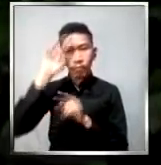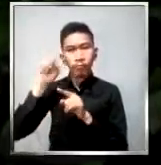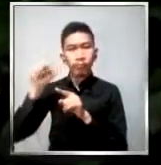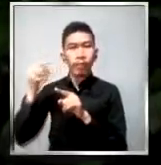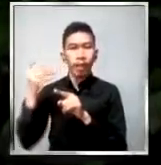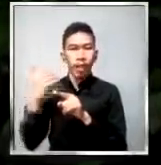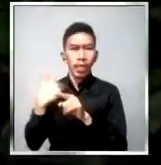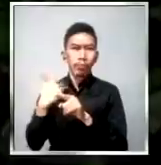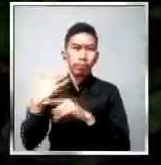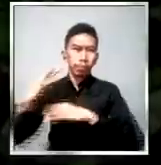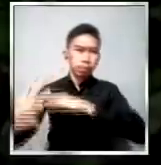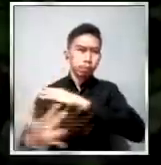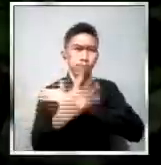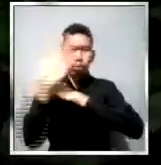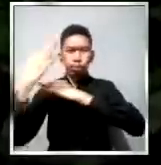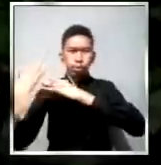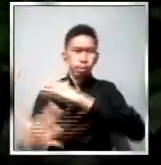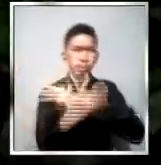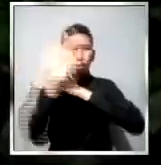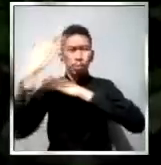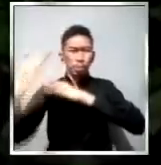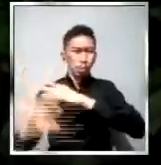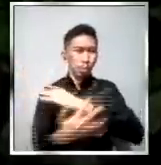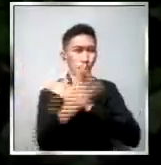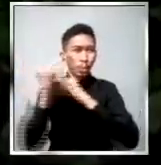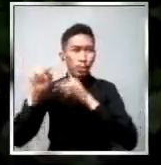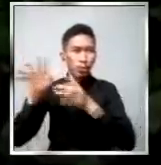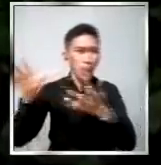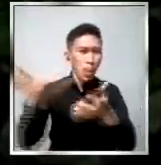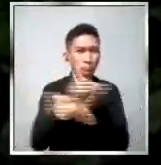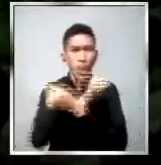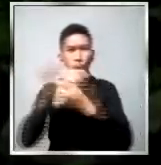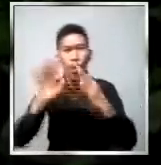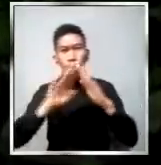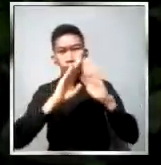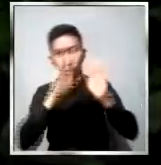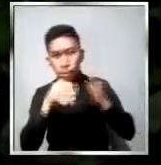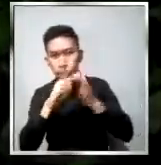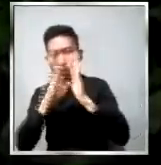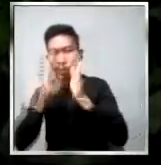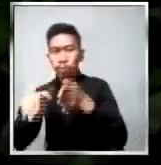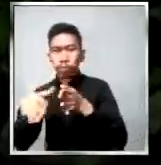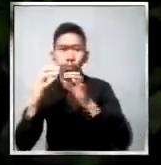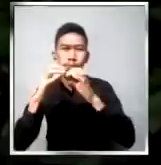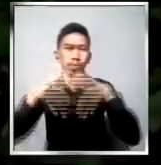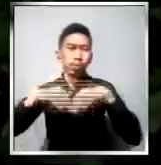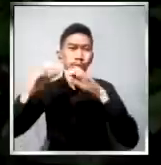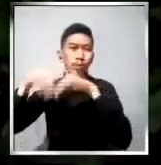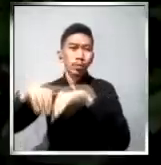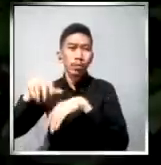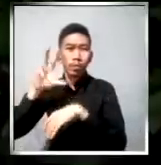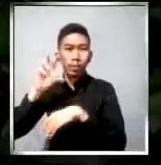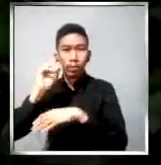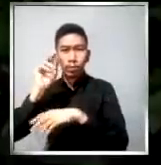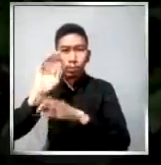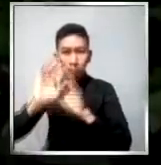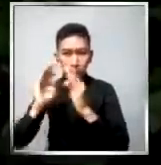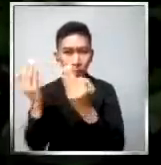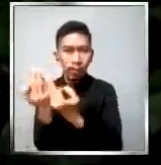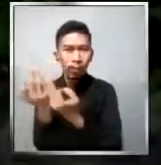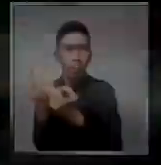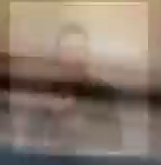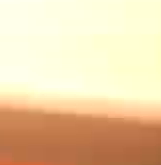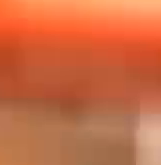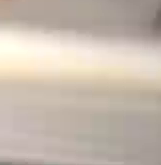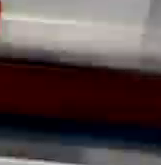bagyong Quinta ang nanira at nang wasak ng ilang bahay. Aabot ng 30 pamilya ang kinailangang ilikas. Mula sa Tanza, Cavite,